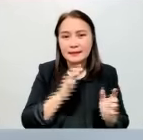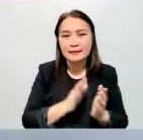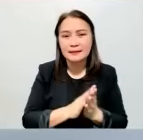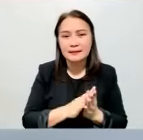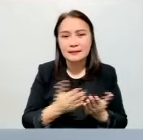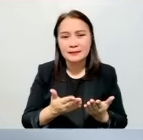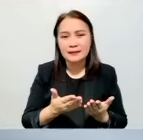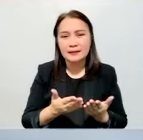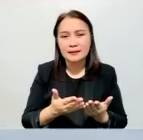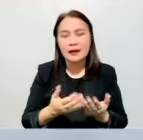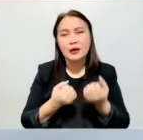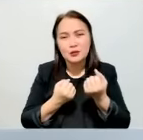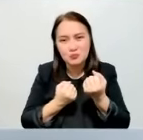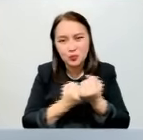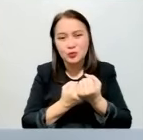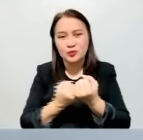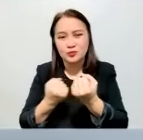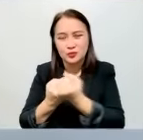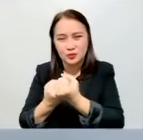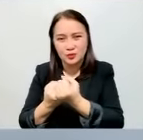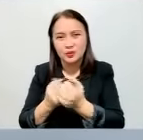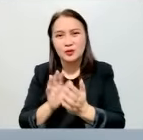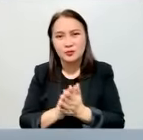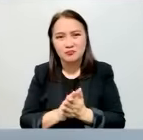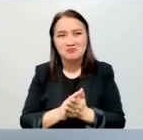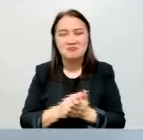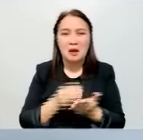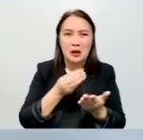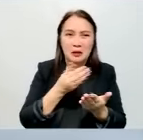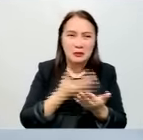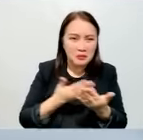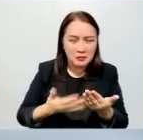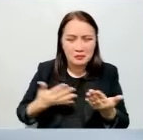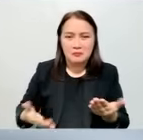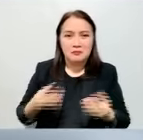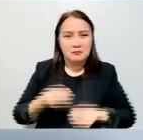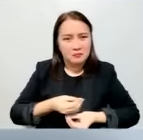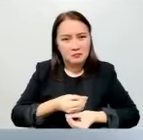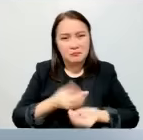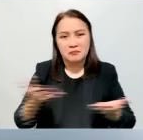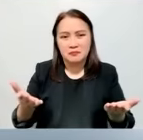Nag-i-sponsor, nagbibigay ng financial material support sa Islamic State of